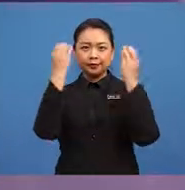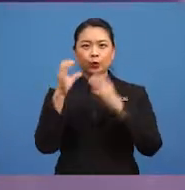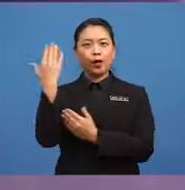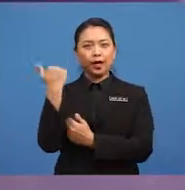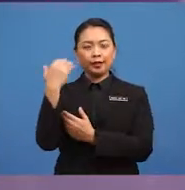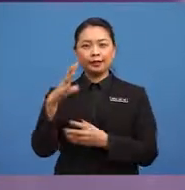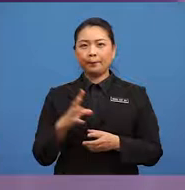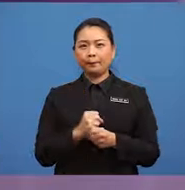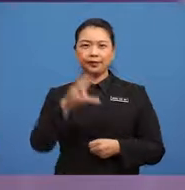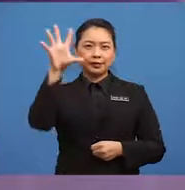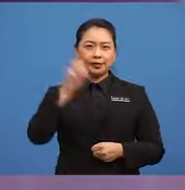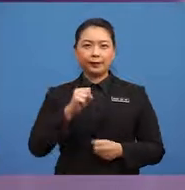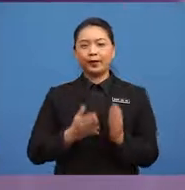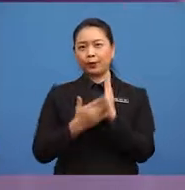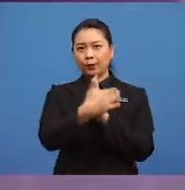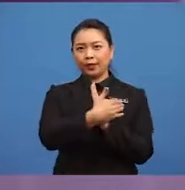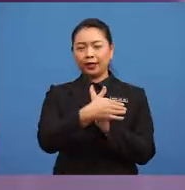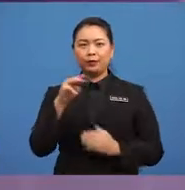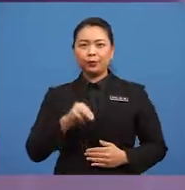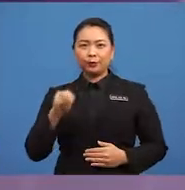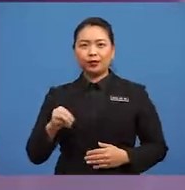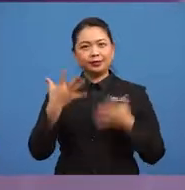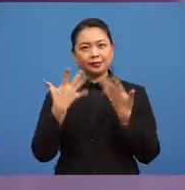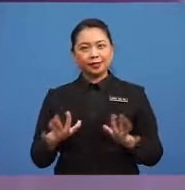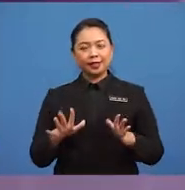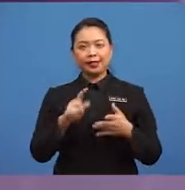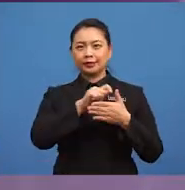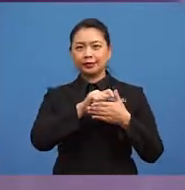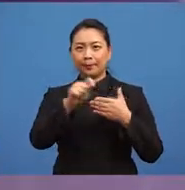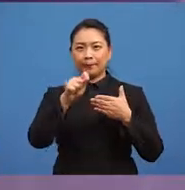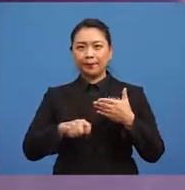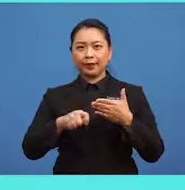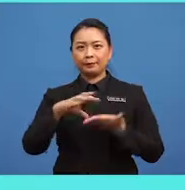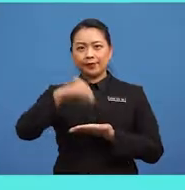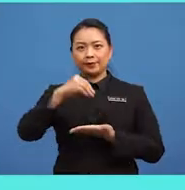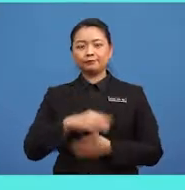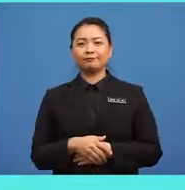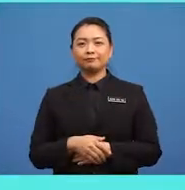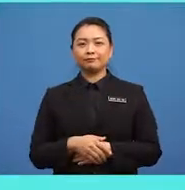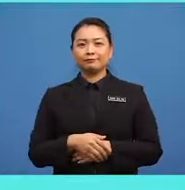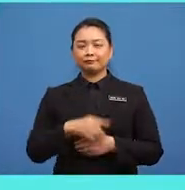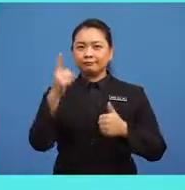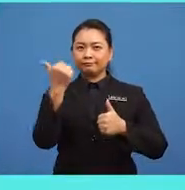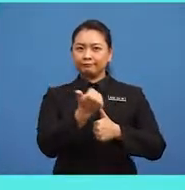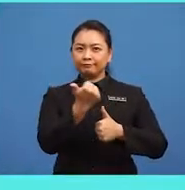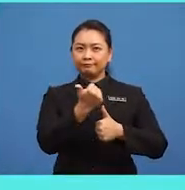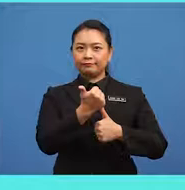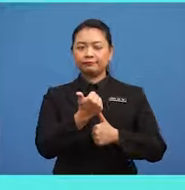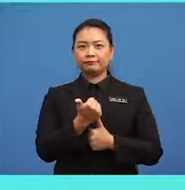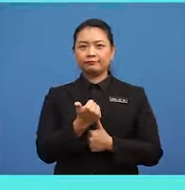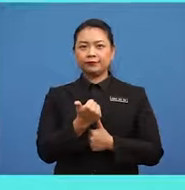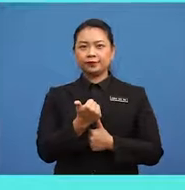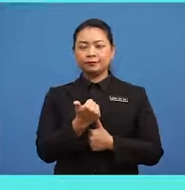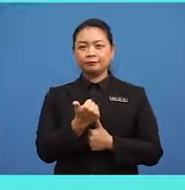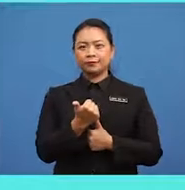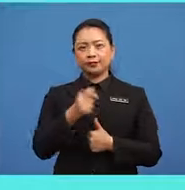dapat dicapai oleh murid-murid setelah tamat sesi pembelajaran ini. Yang pertama,